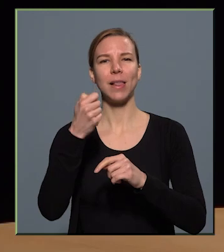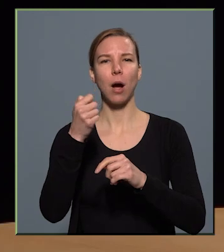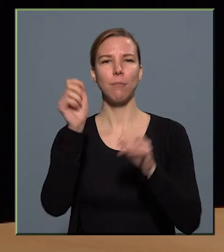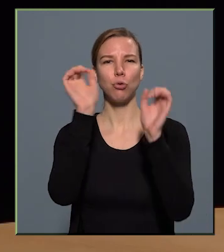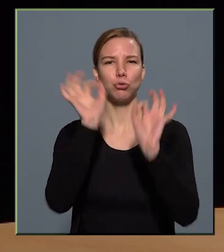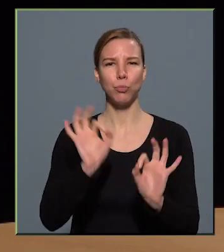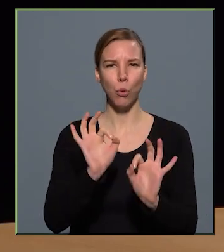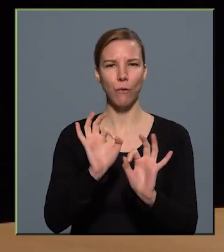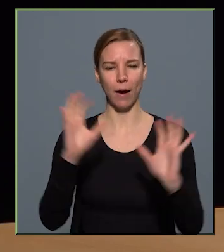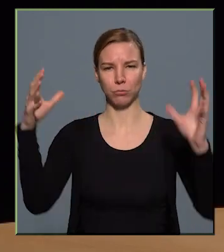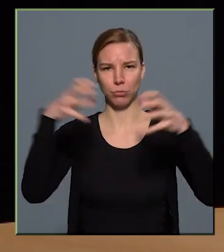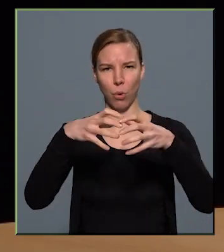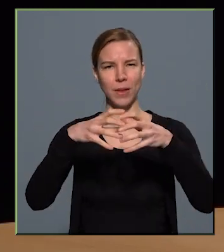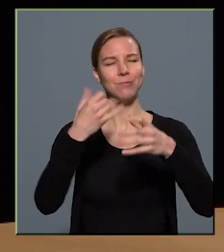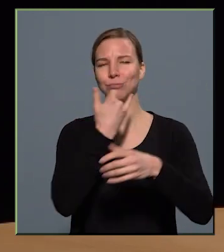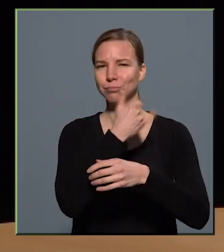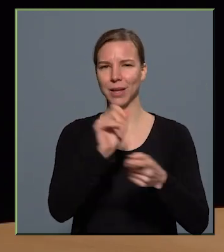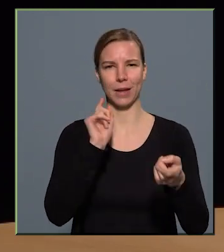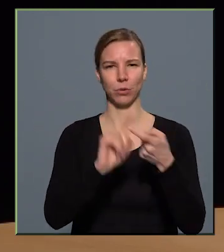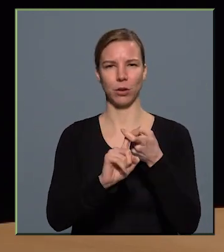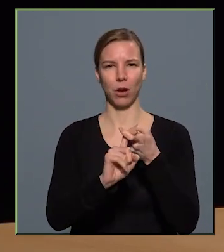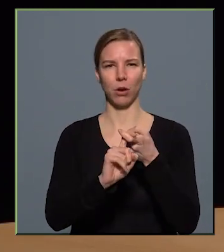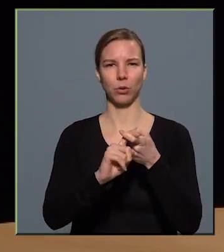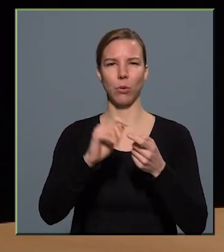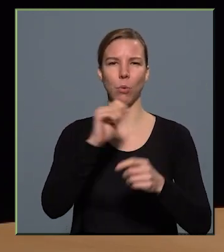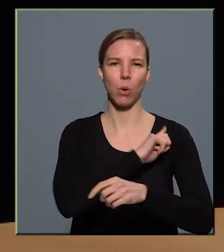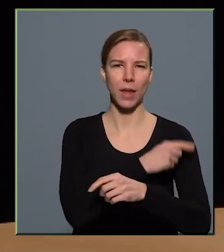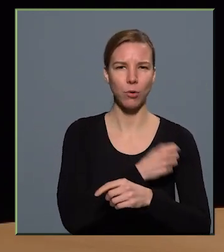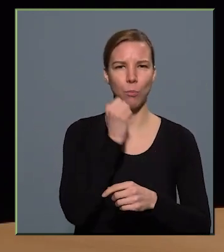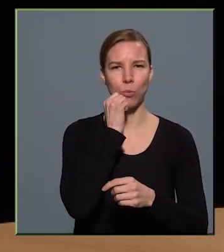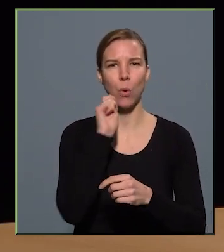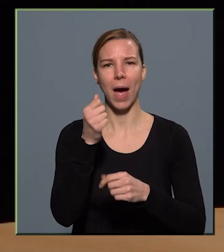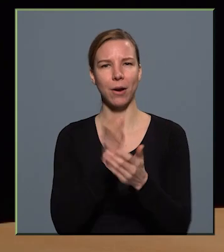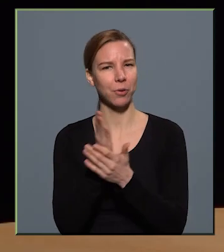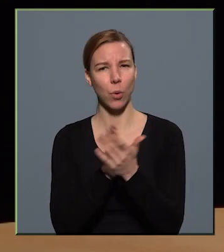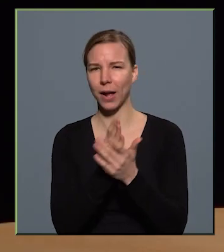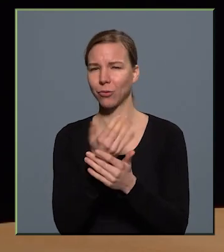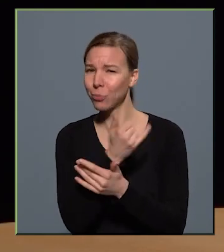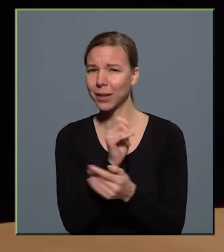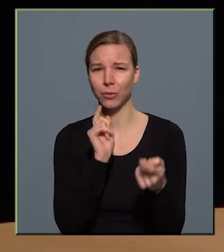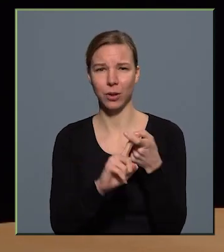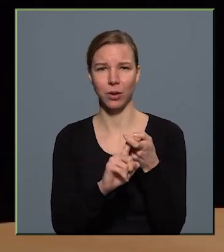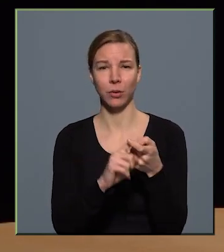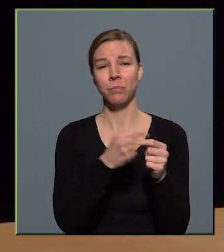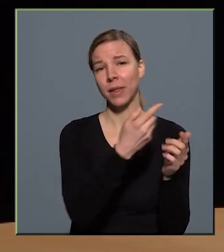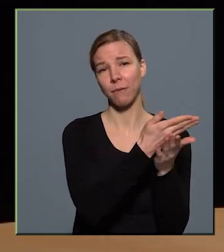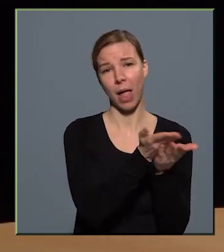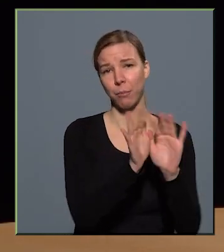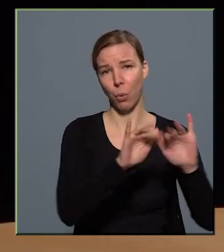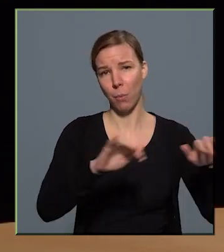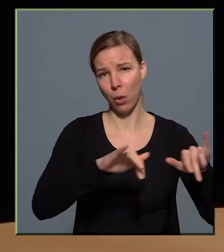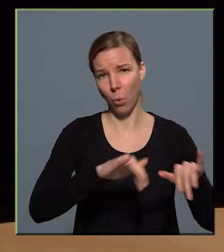az áramszolgáltatók, az erőművek, mindenkihez tartozott. Ugye ez felbomlott, befektetők jöttek, különböző cégek